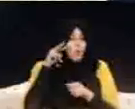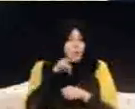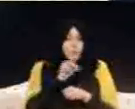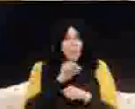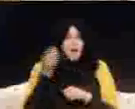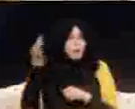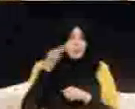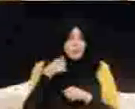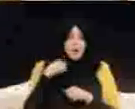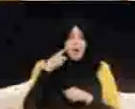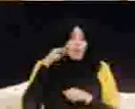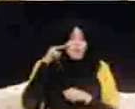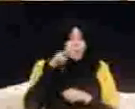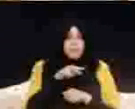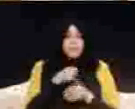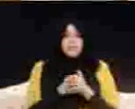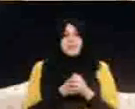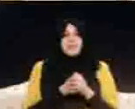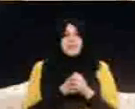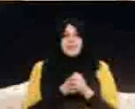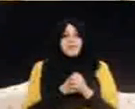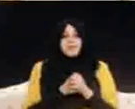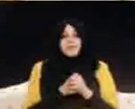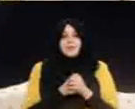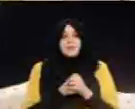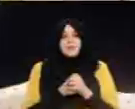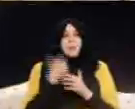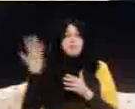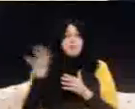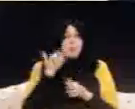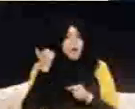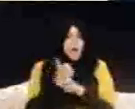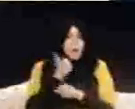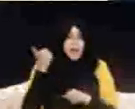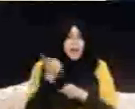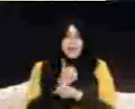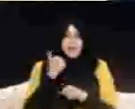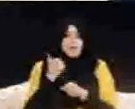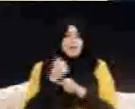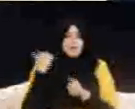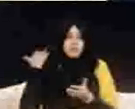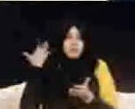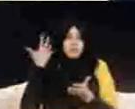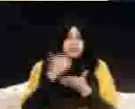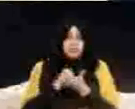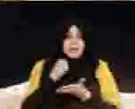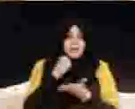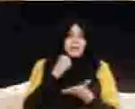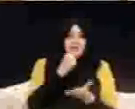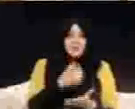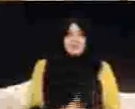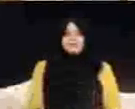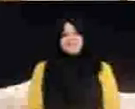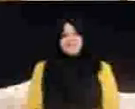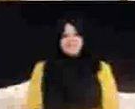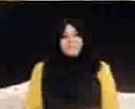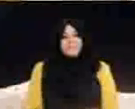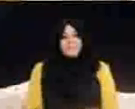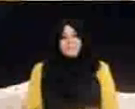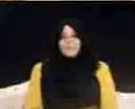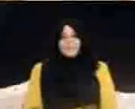سبحان الله، يعني تحتفظ به من جدتها يعني من سنين متباعدة جدا. الله يبارك. نعم. يعني هذه الصفة